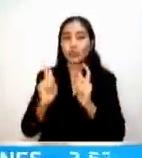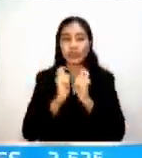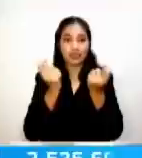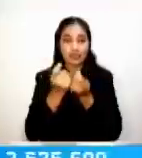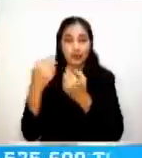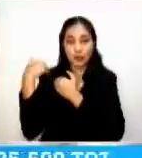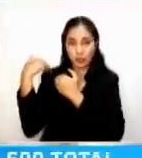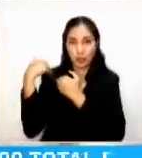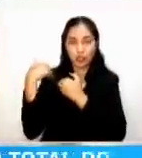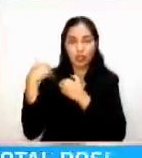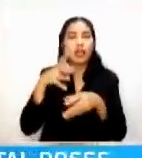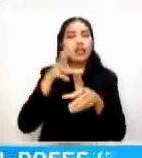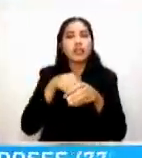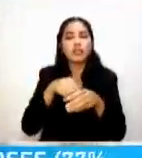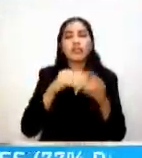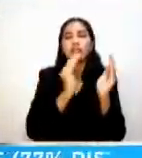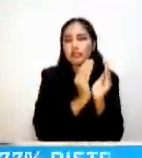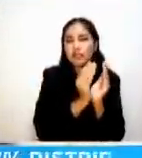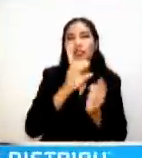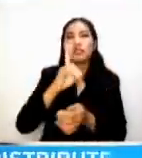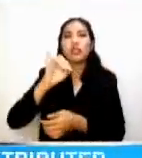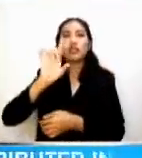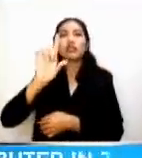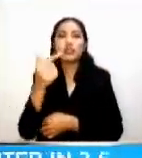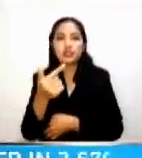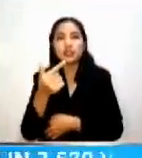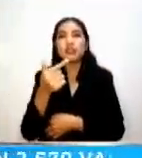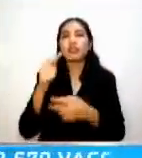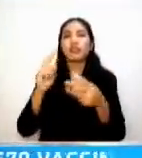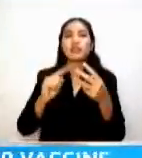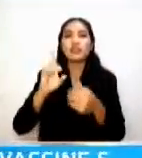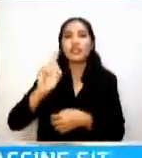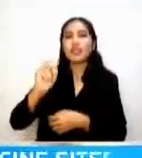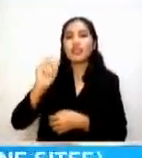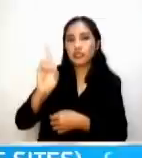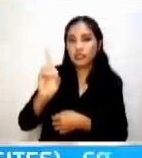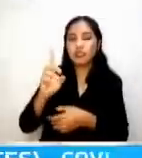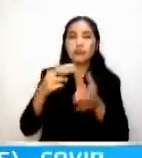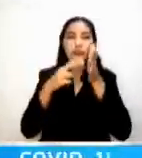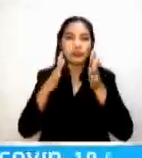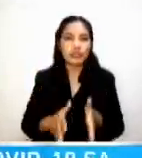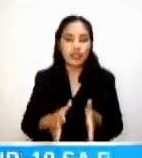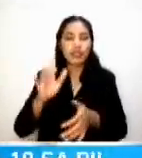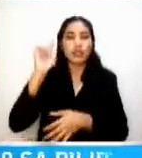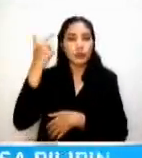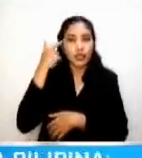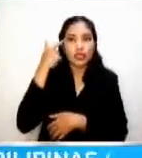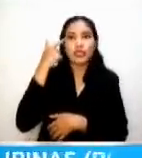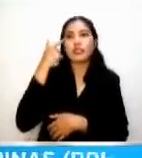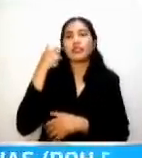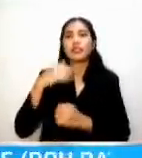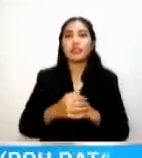ng DSWD, DILG, DND representatives from the local government units and CSO partners from the ground na